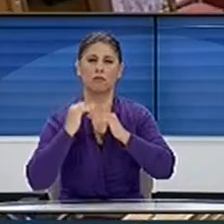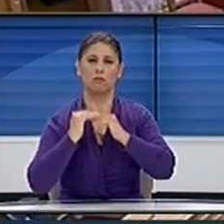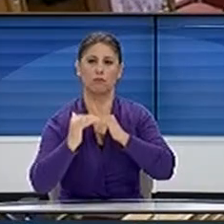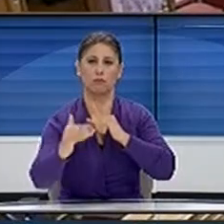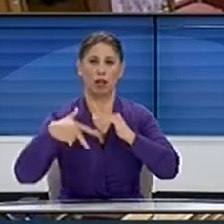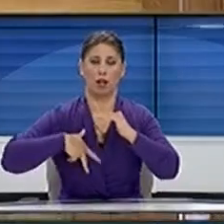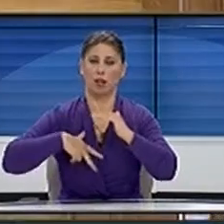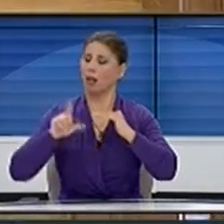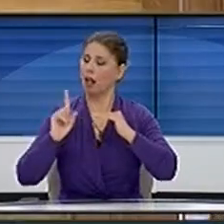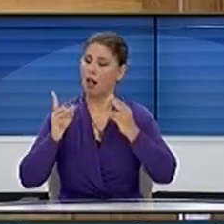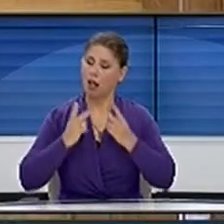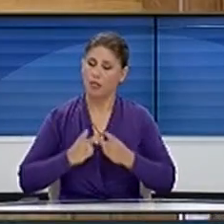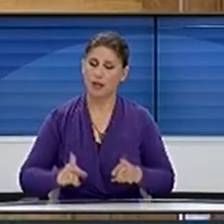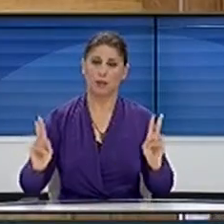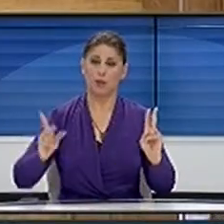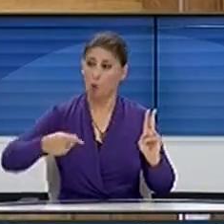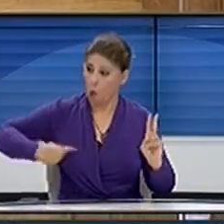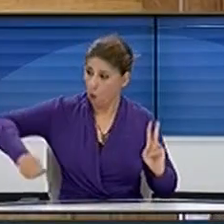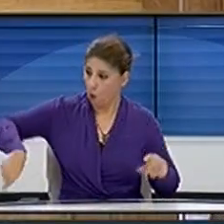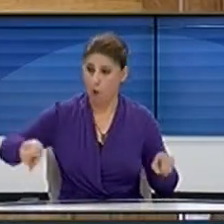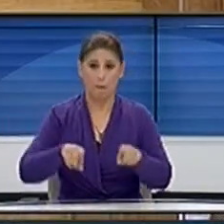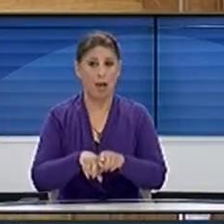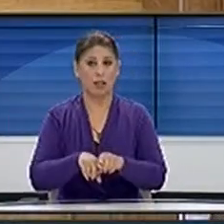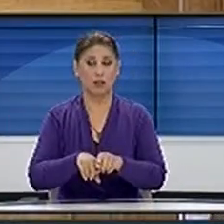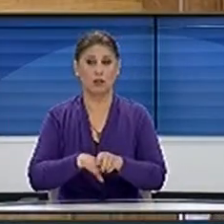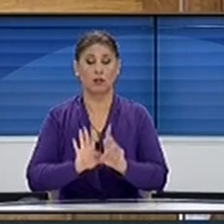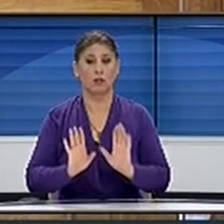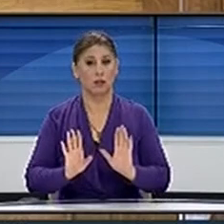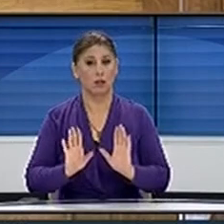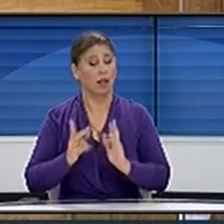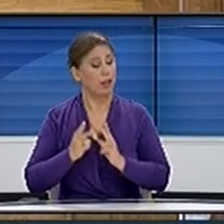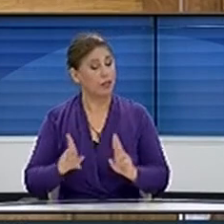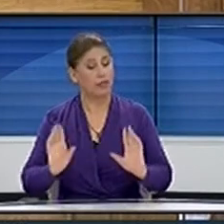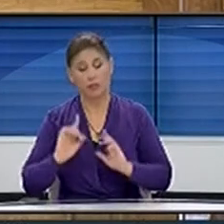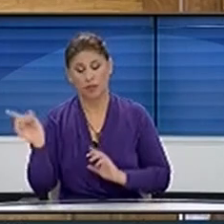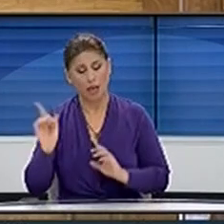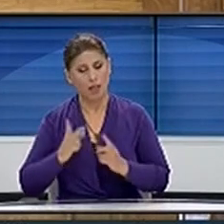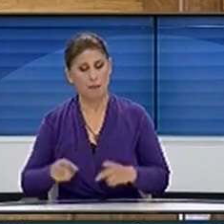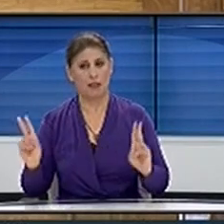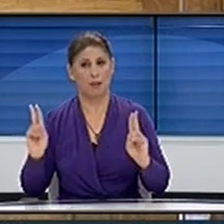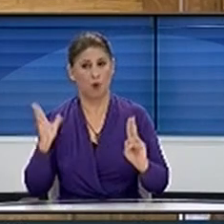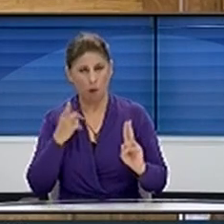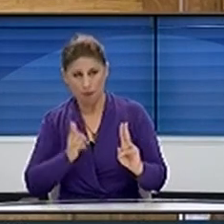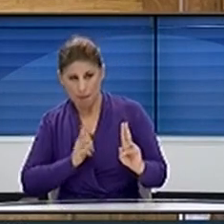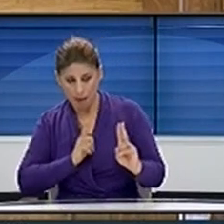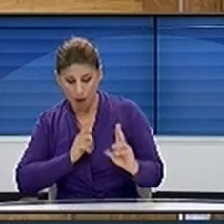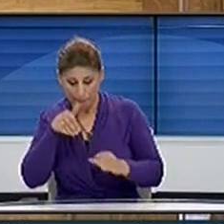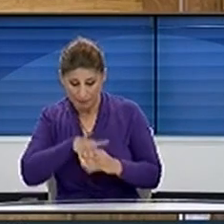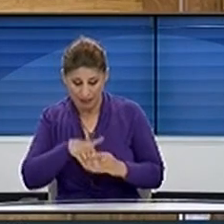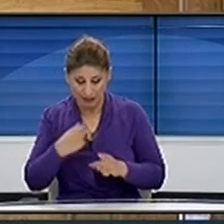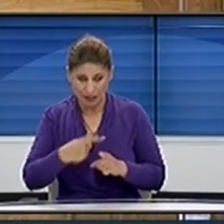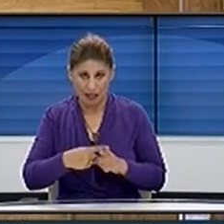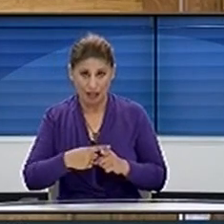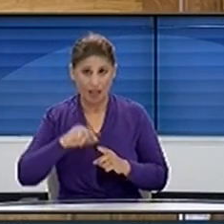επιτρέψω. Πιστεύω δεν θα επιτρέψουμε όλοι μαζί τελικά σε όσους καραδοκούν εντός και εκτός Ελλάδος να